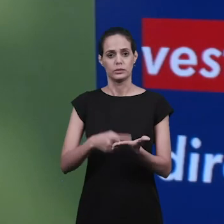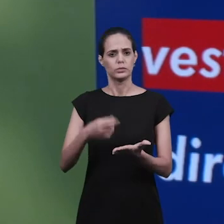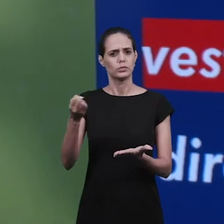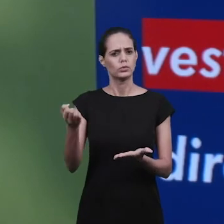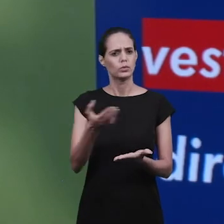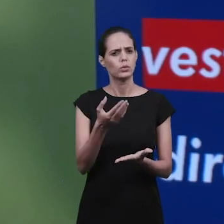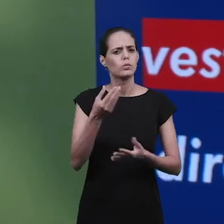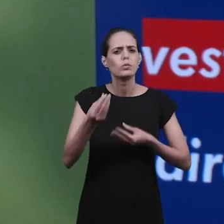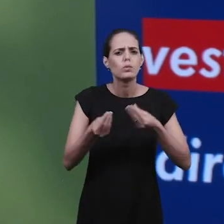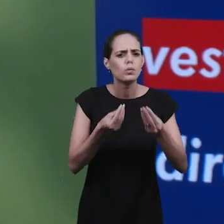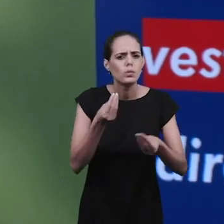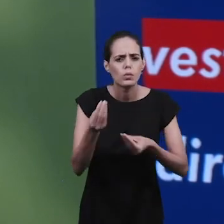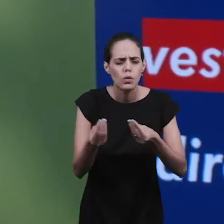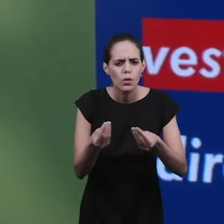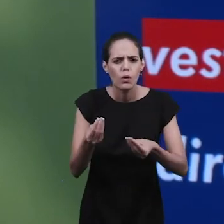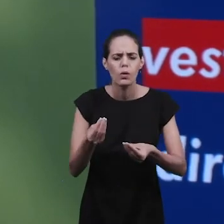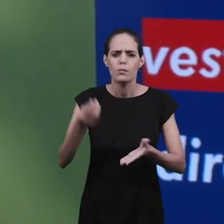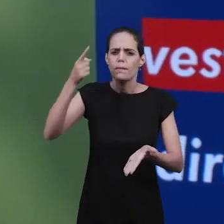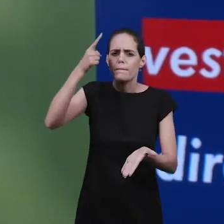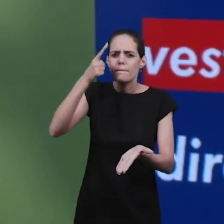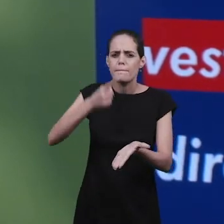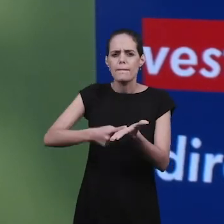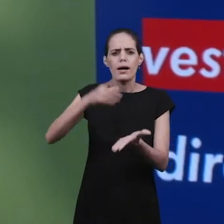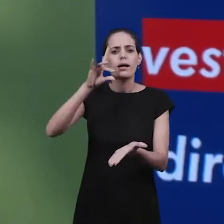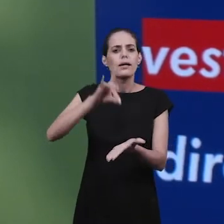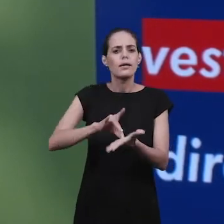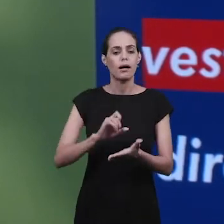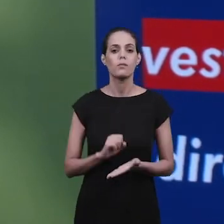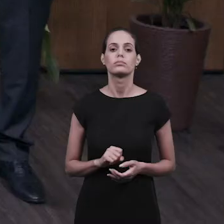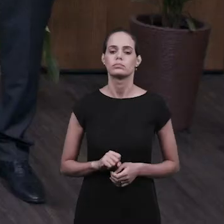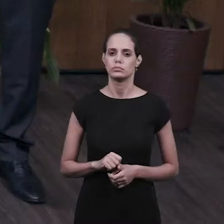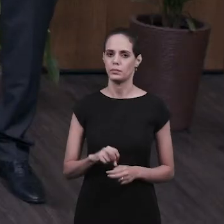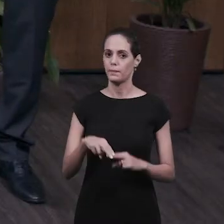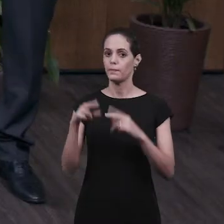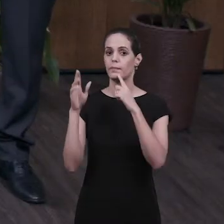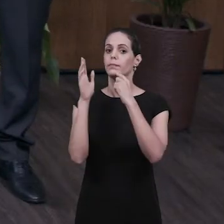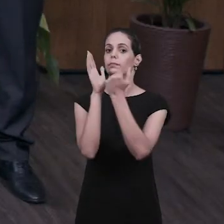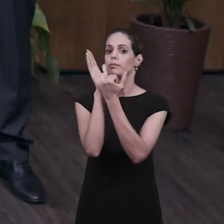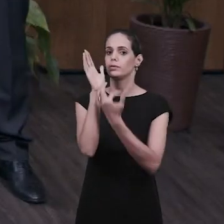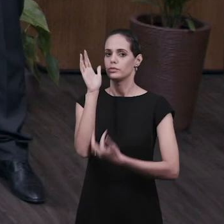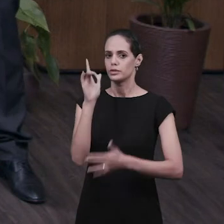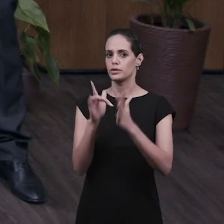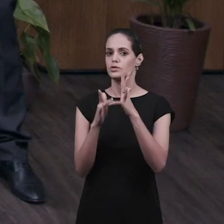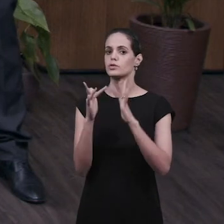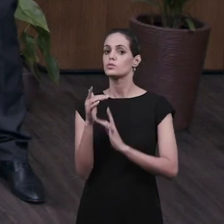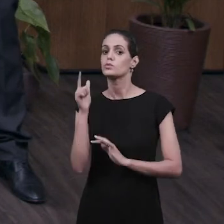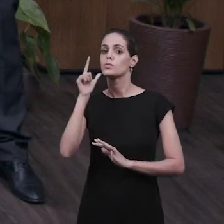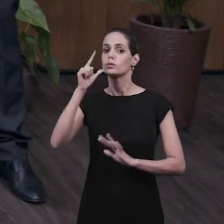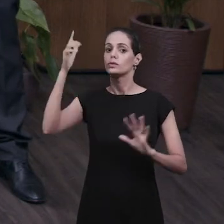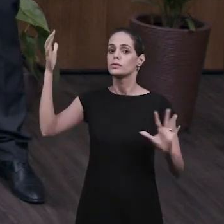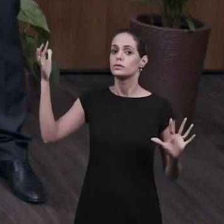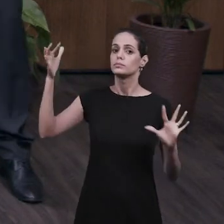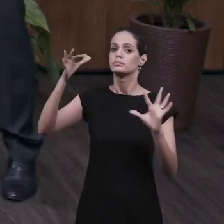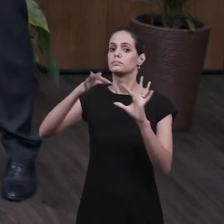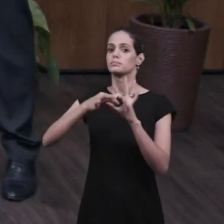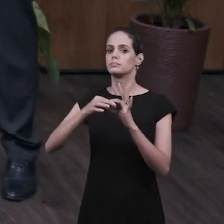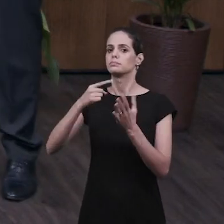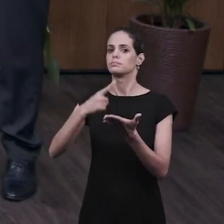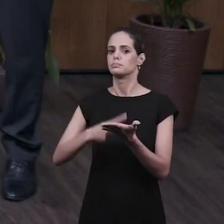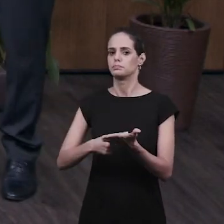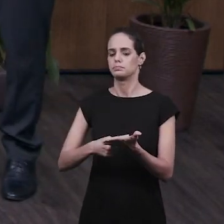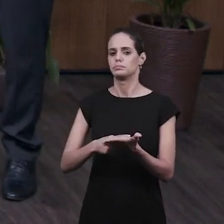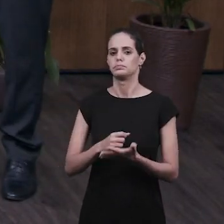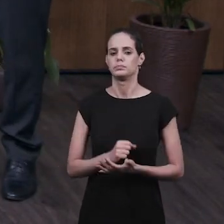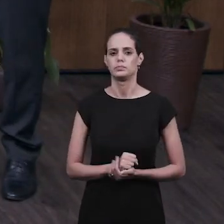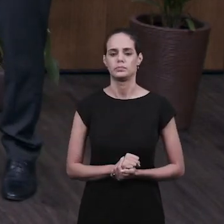alliance a été réalisée, a été pactuée par le sang de Jésus. C'est-à-dire, sont des